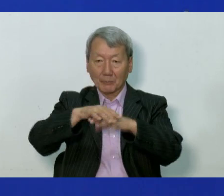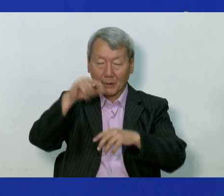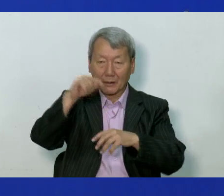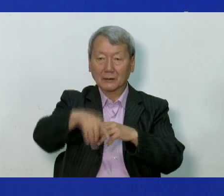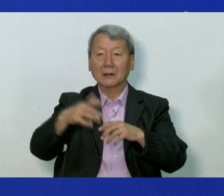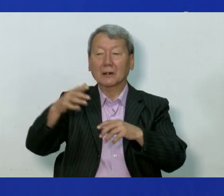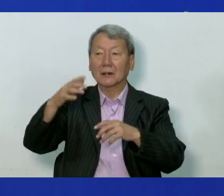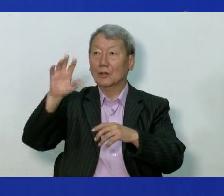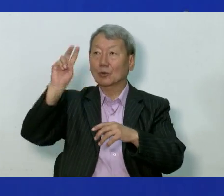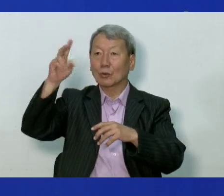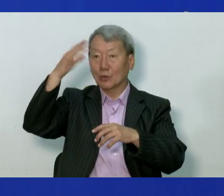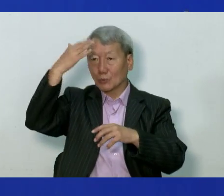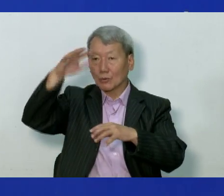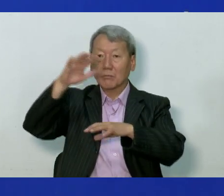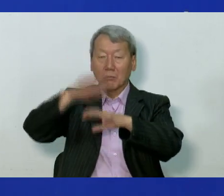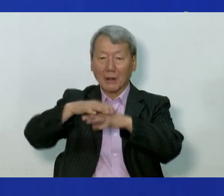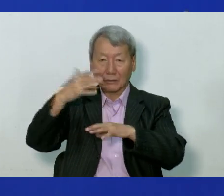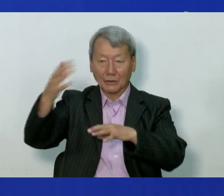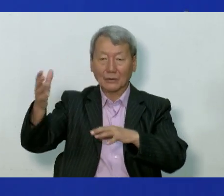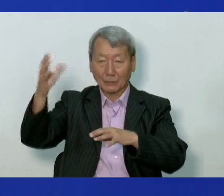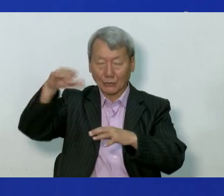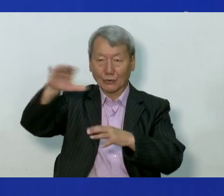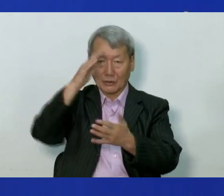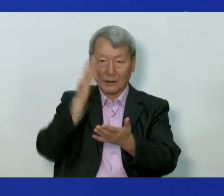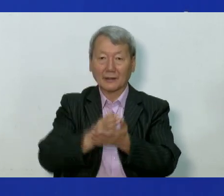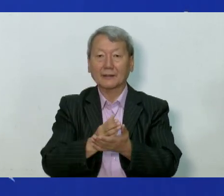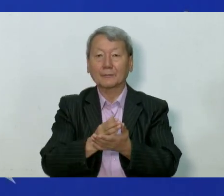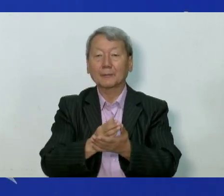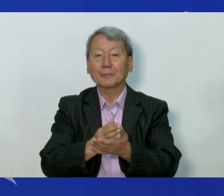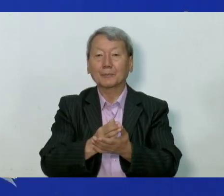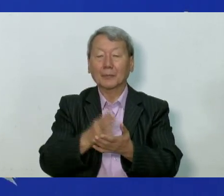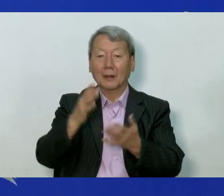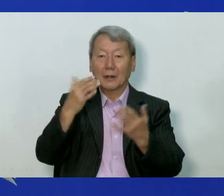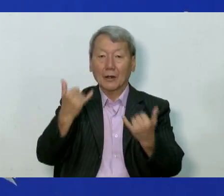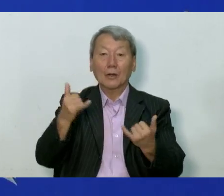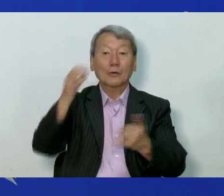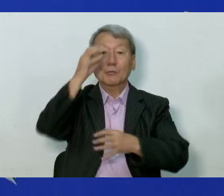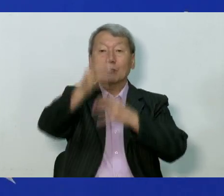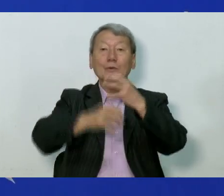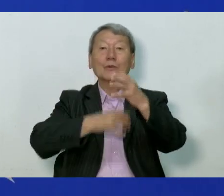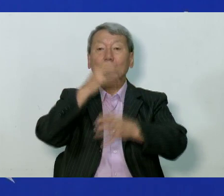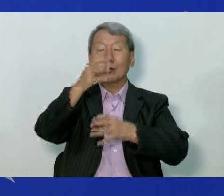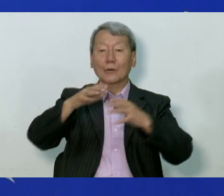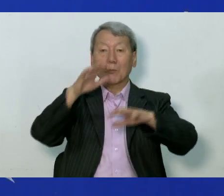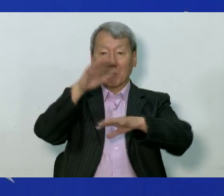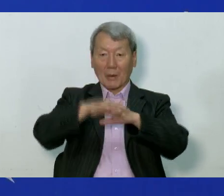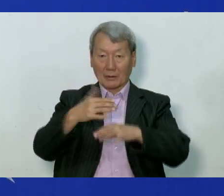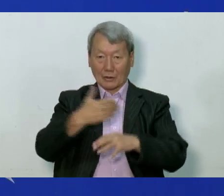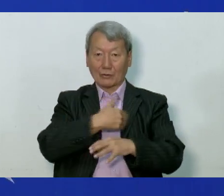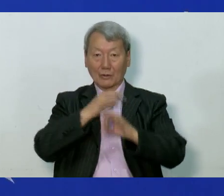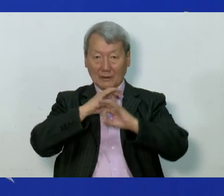инвестициялык банктар дагы бар. Мына Дүйнөлүк банк боюнча